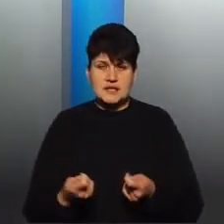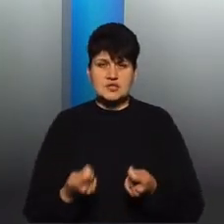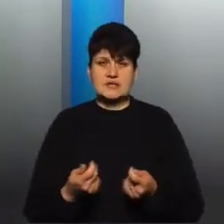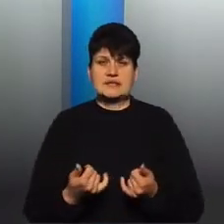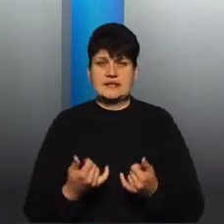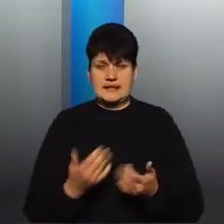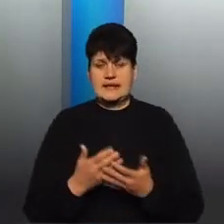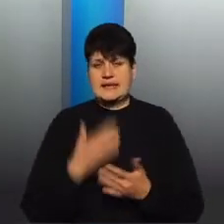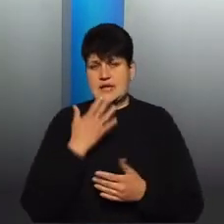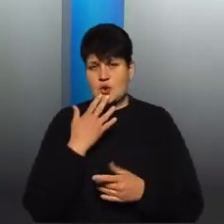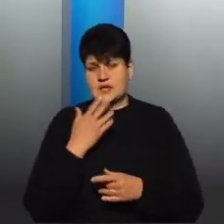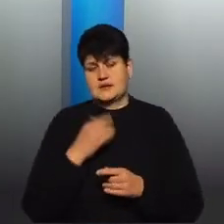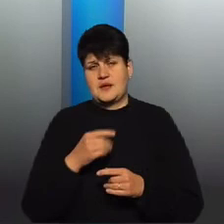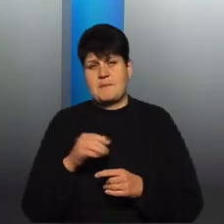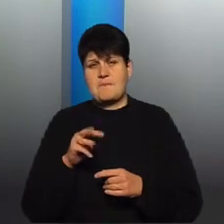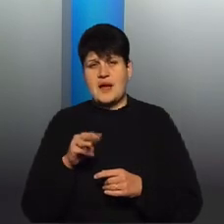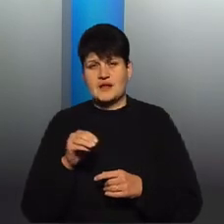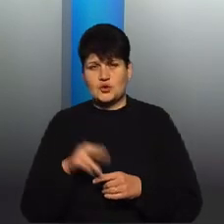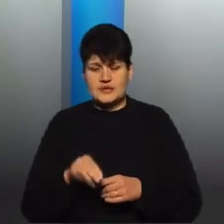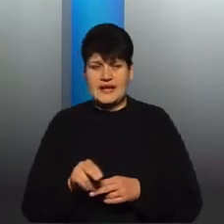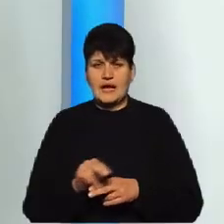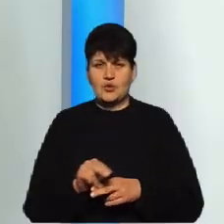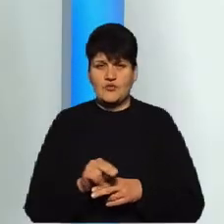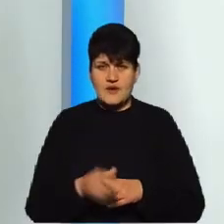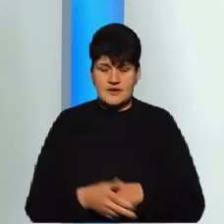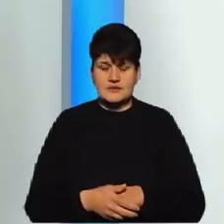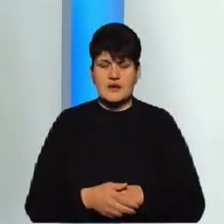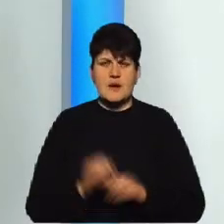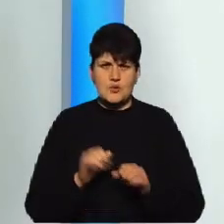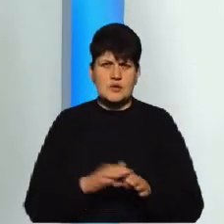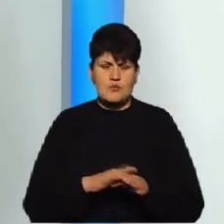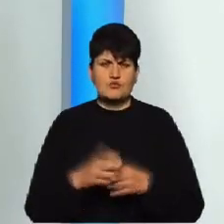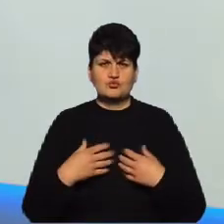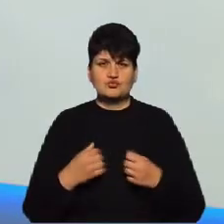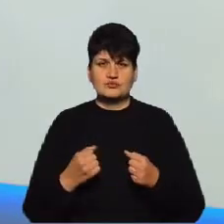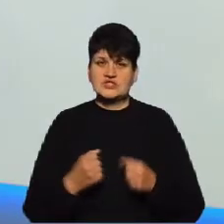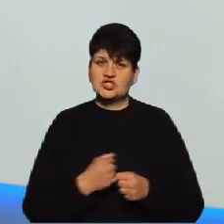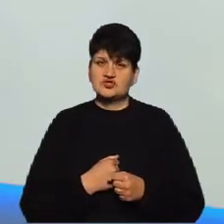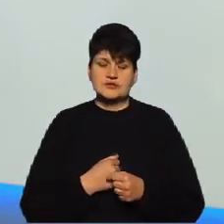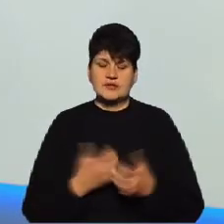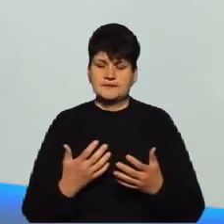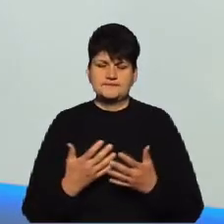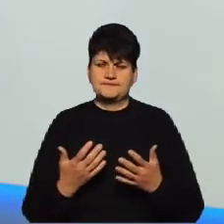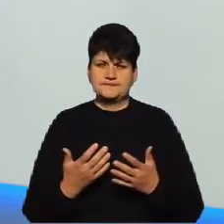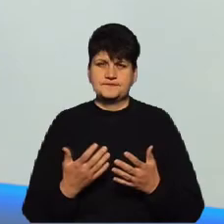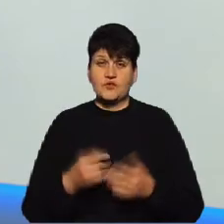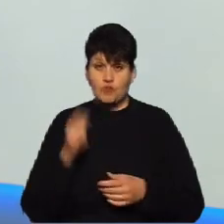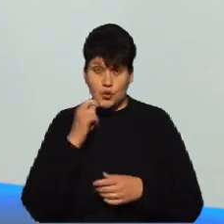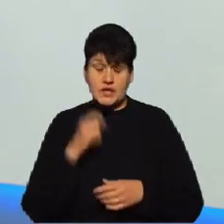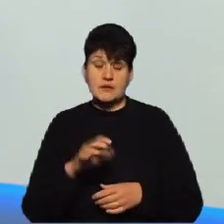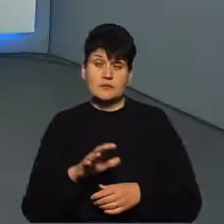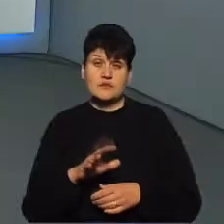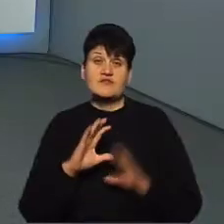методи лікування. Це вже переконання певних пацієнтів. Чи можна взагалі повністю одужати? Були такі випадки? Ні, на жаль. Ну, в Україні були, в